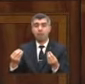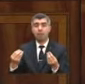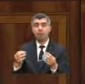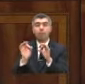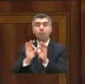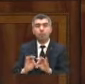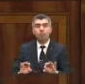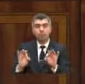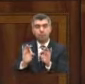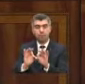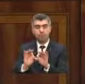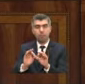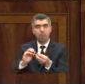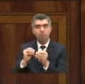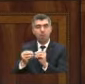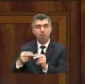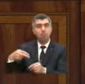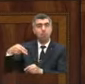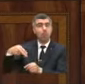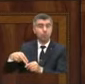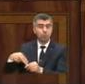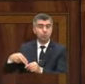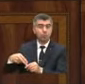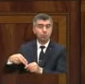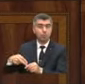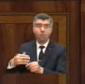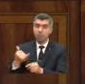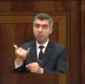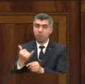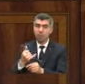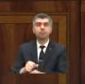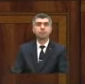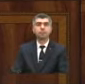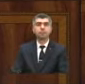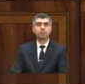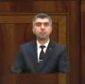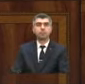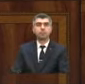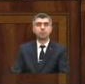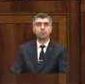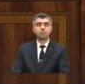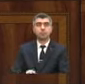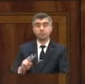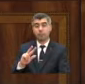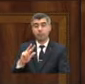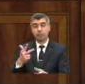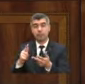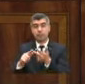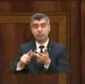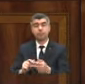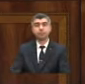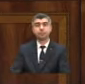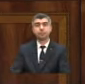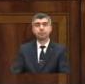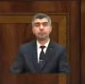تنعيش كنهضر ديال المشكل ديال المحروقات، خصكم تحلوا هذا المشكل ديالو السيد رئيس الحكومه. المحور الثالث هو محور الحكامه